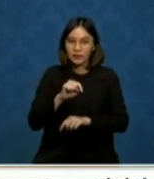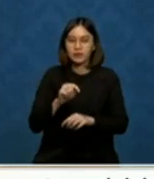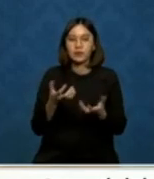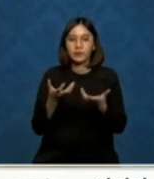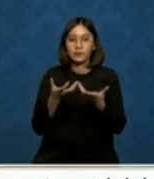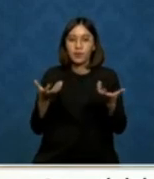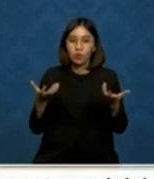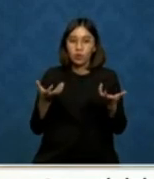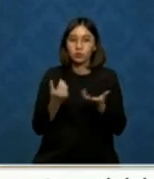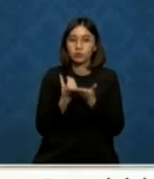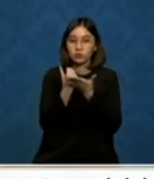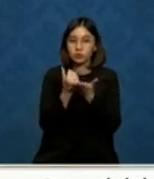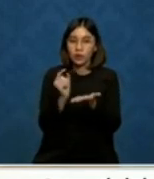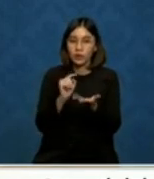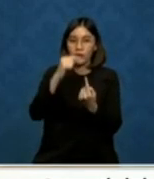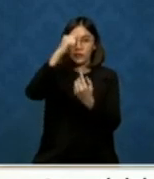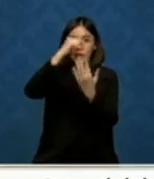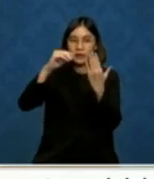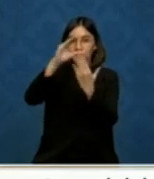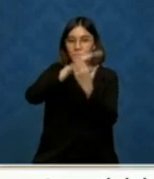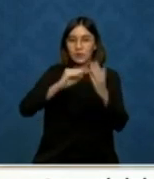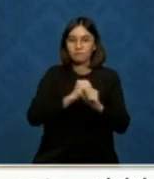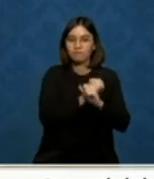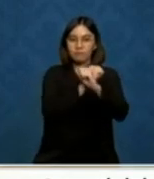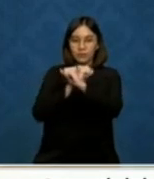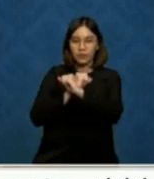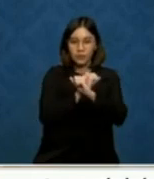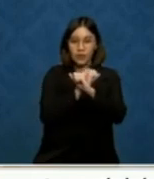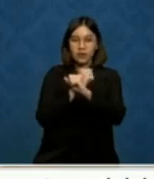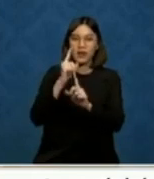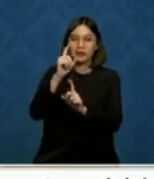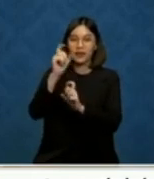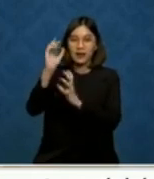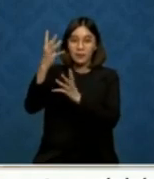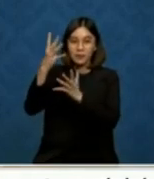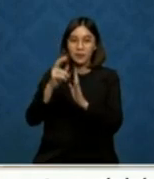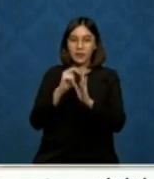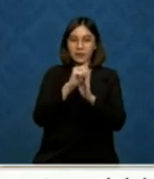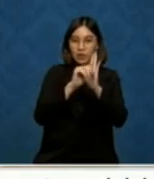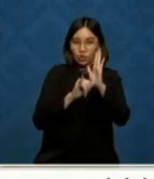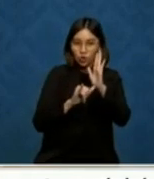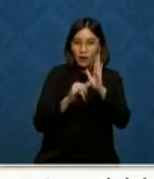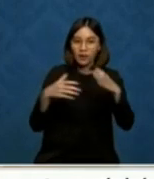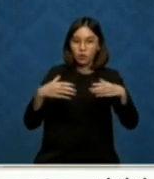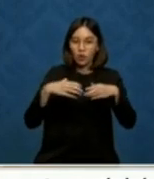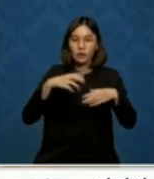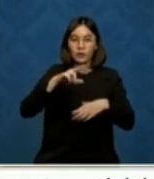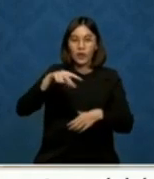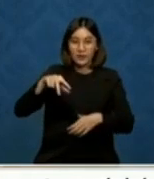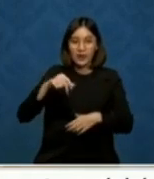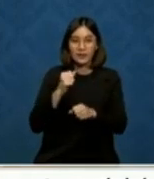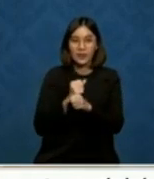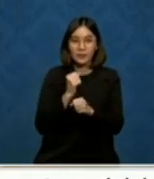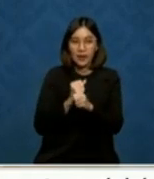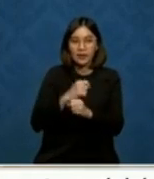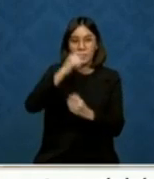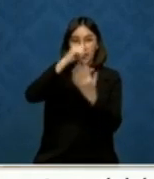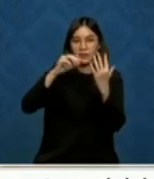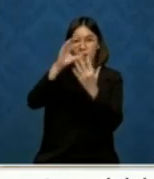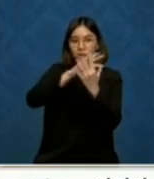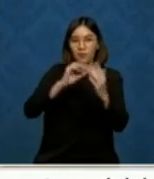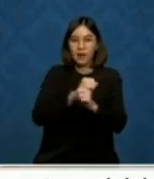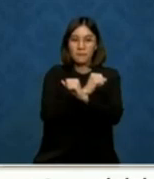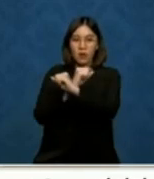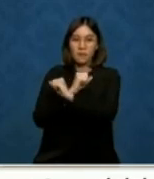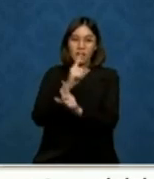มือในการที่จะทำให้ประเทศไทยปลอดภัยนโยบายที่พรรคจะทำให้ประเทศไทยปลอดภัยหรือไทยปลอดภัยนั้น